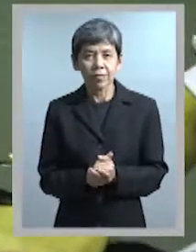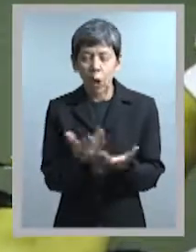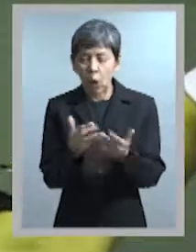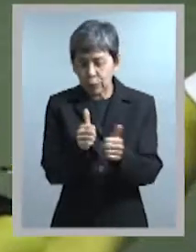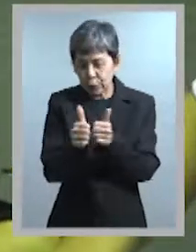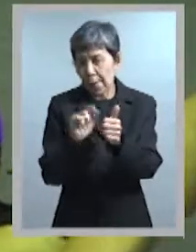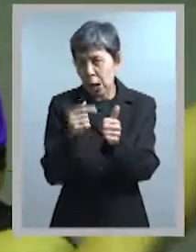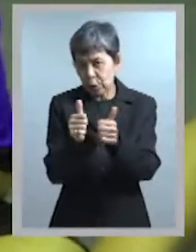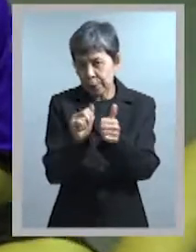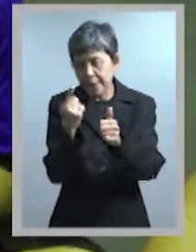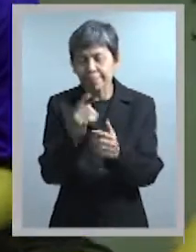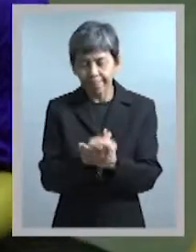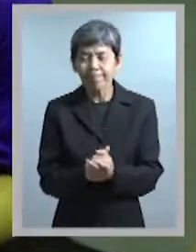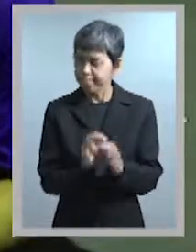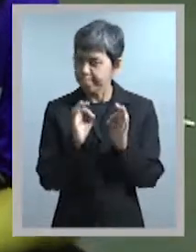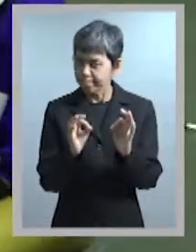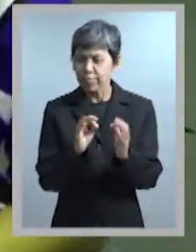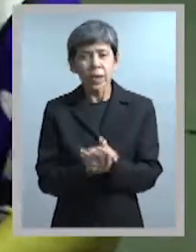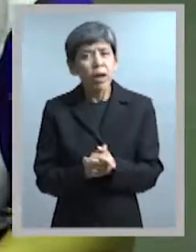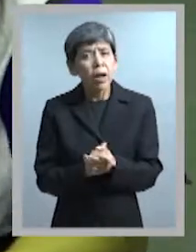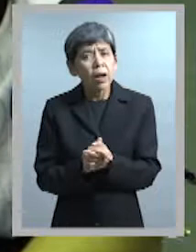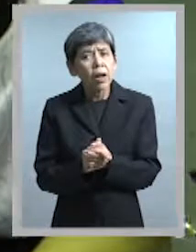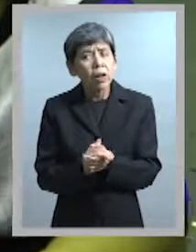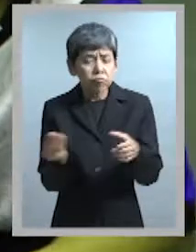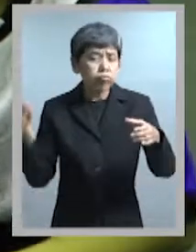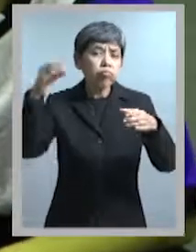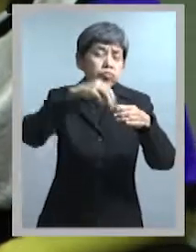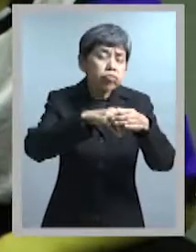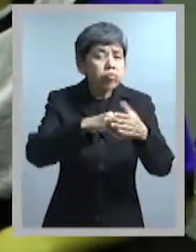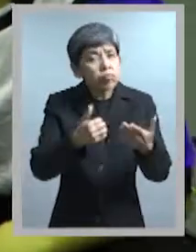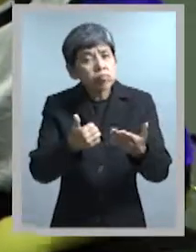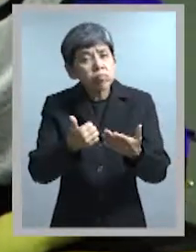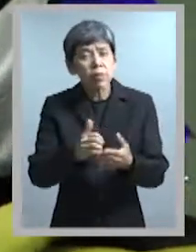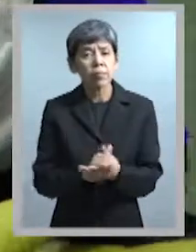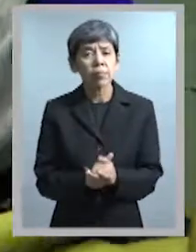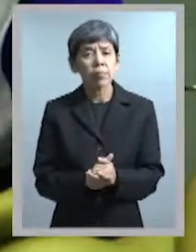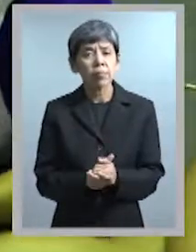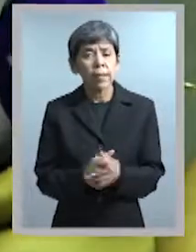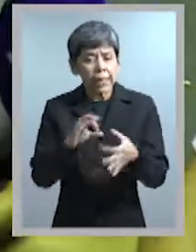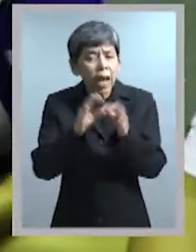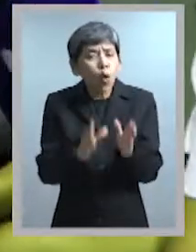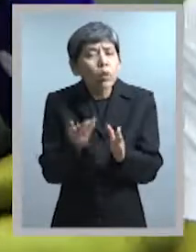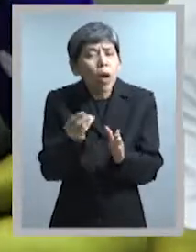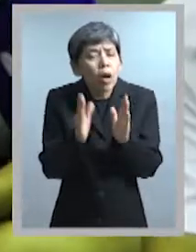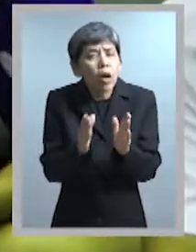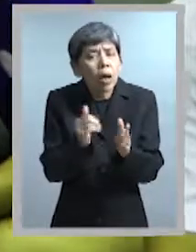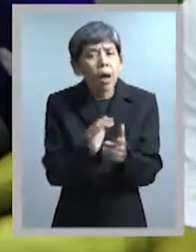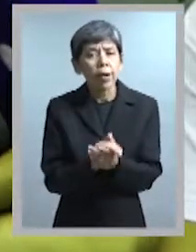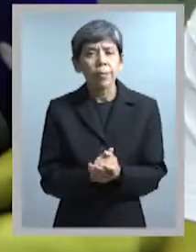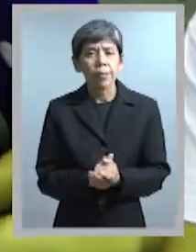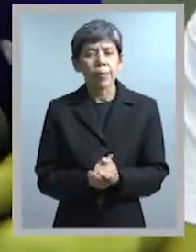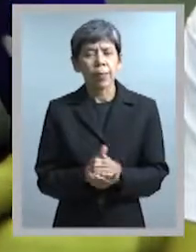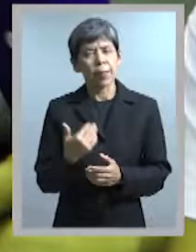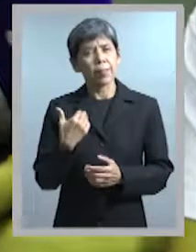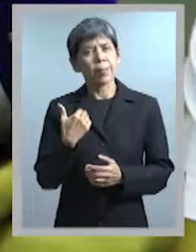ชิง เอารอชิงอีกรอบหนึ่งใช่ไหม คร ับ โอเคแล้วทีมแชร์บอลนี่ก็กี่คนนะครับนักกีฬาน ักกีฬ